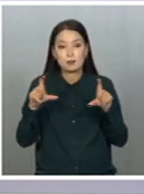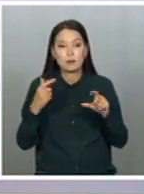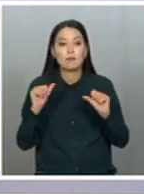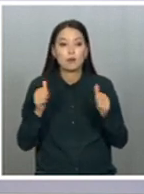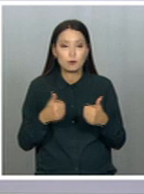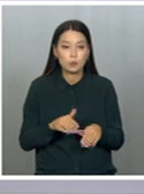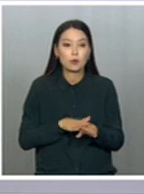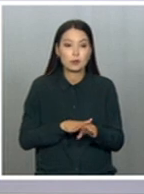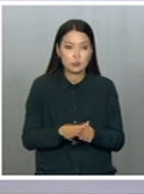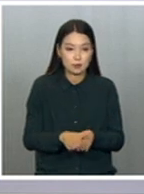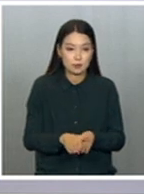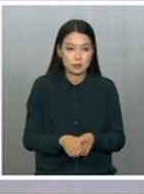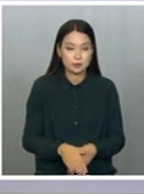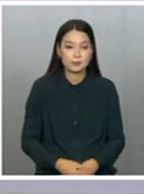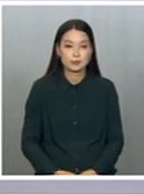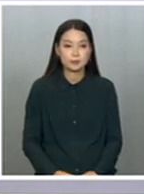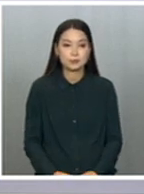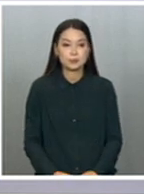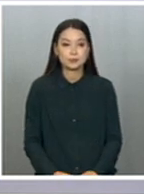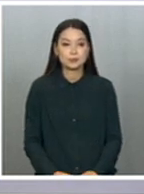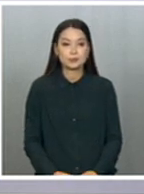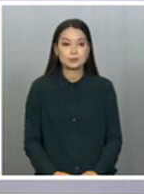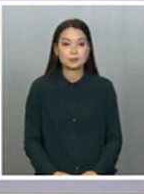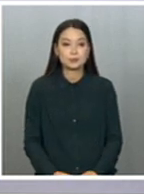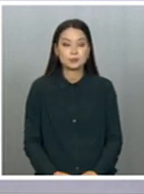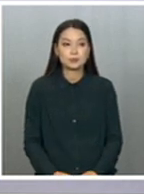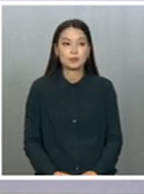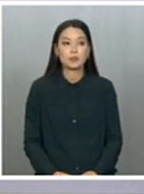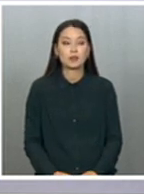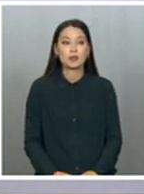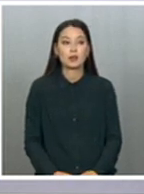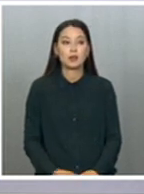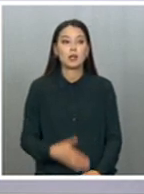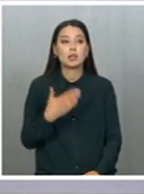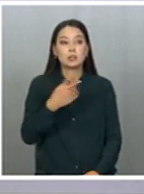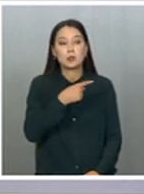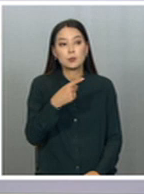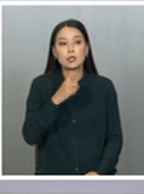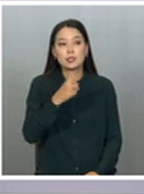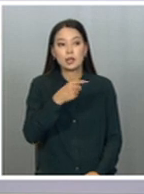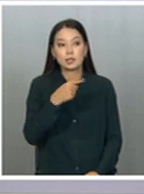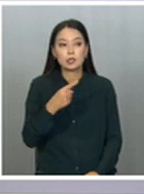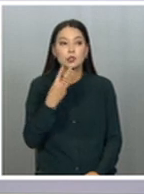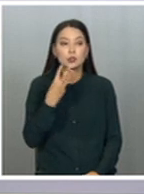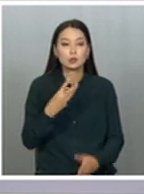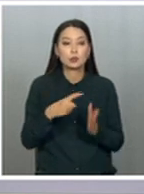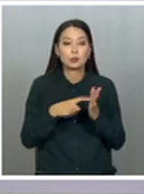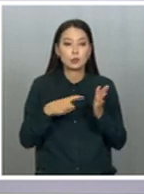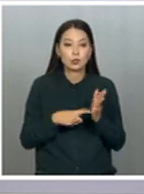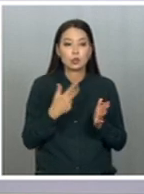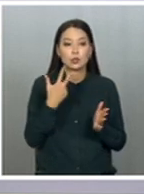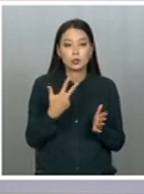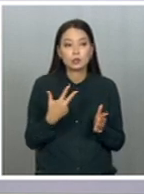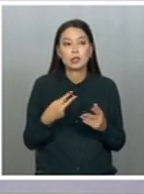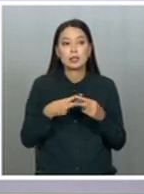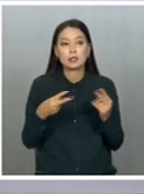формуласын пайдаланамыз. Орны алып барып қойсақ, минус X азайтылған 3 бөлінген 3 тең